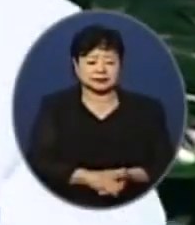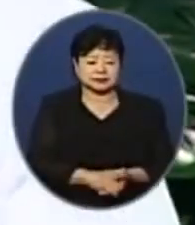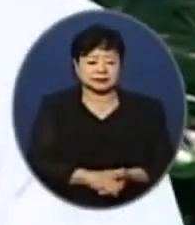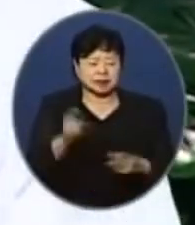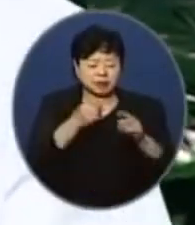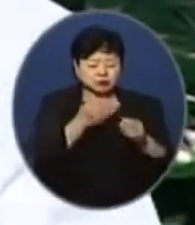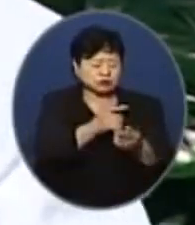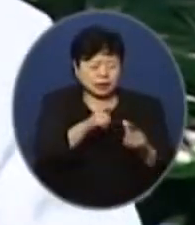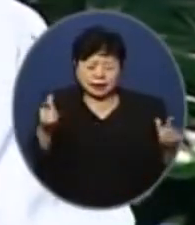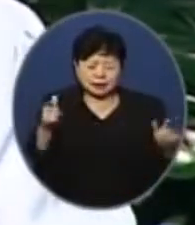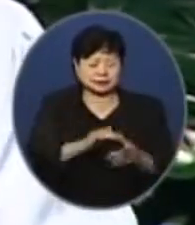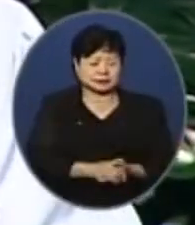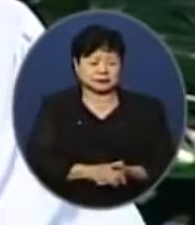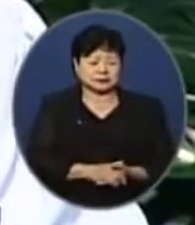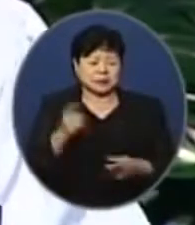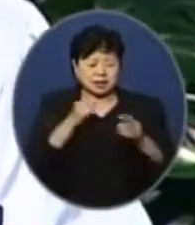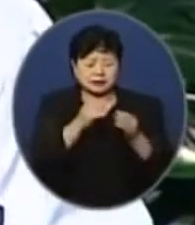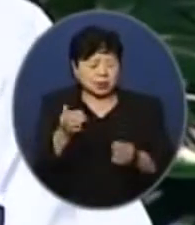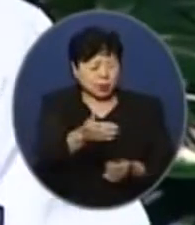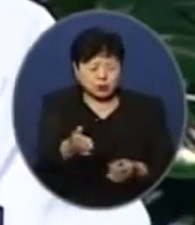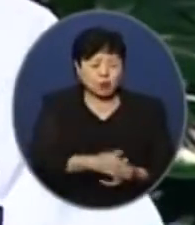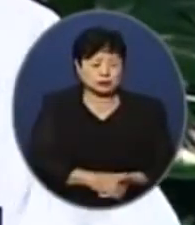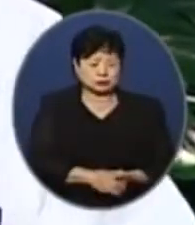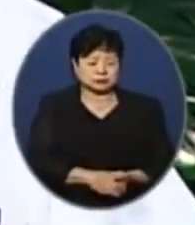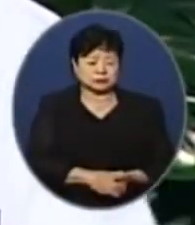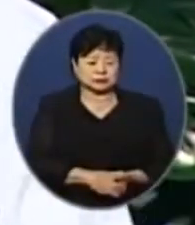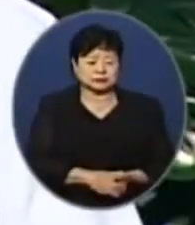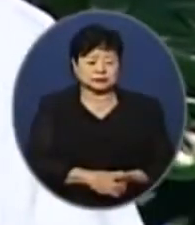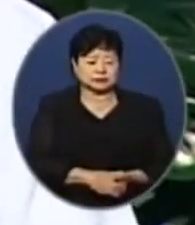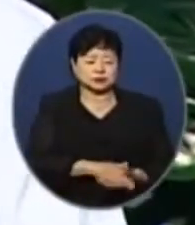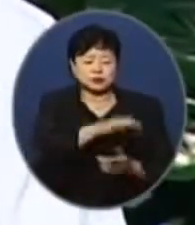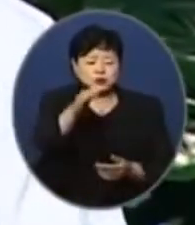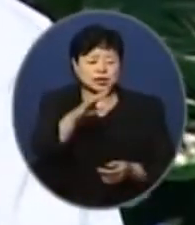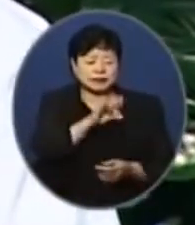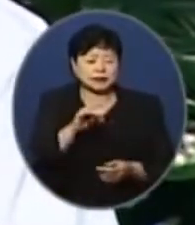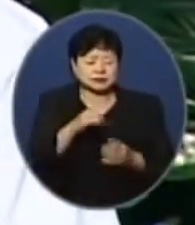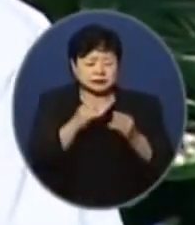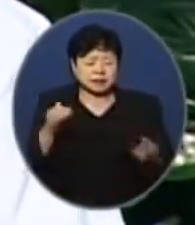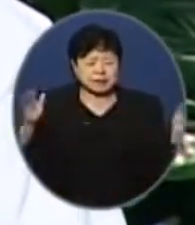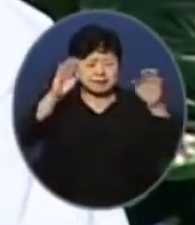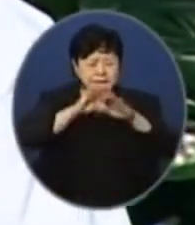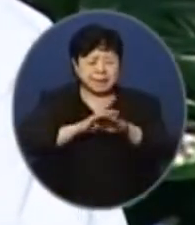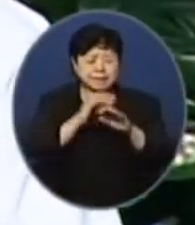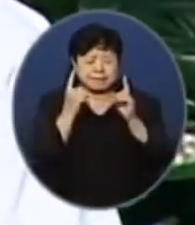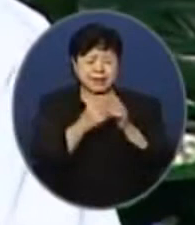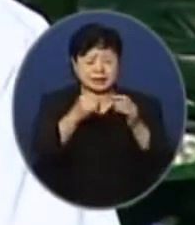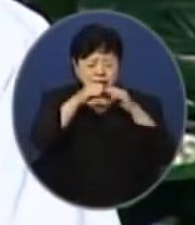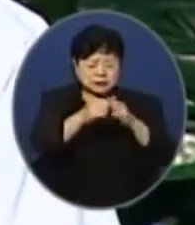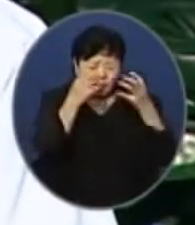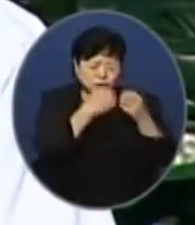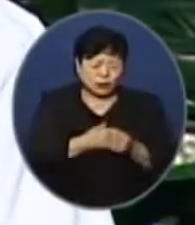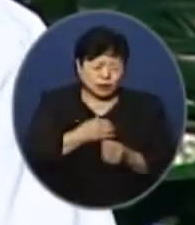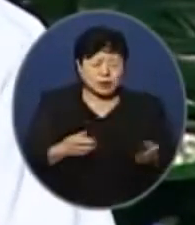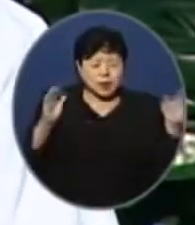너를 해롭게 할 자가 없을 것이라. 너를 해롭게 할 자가 없을 것이라. 우리가 때때로 인생의 밤을 만납니다. 절망과 고통과